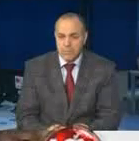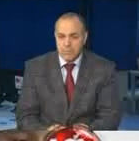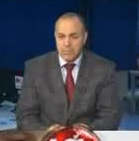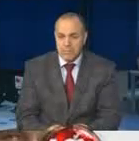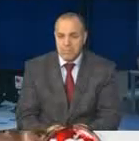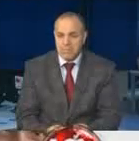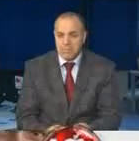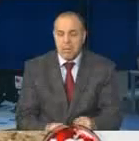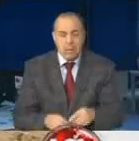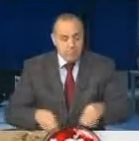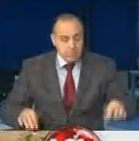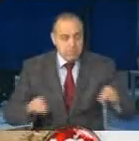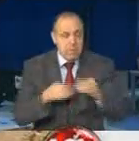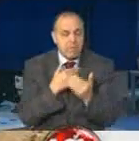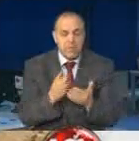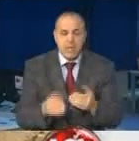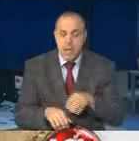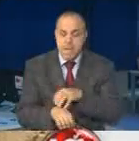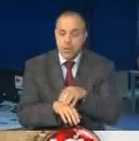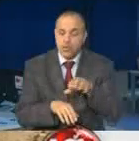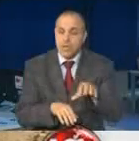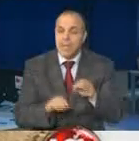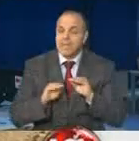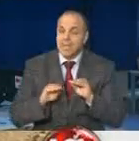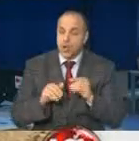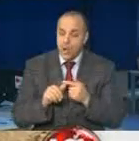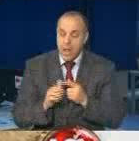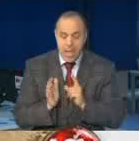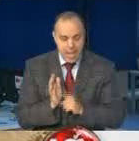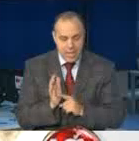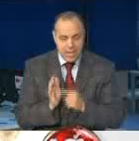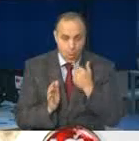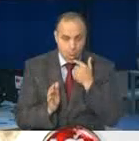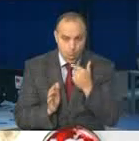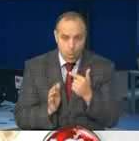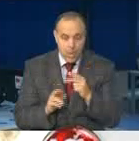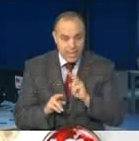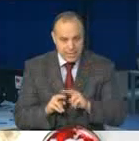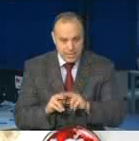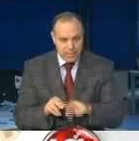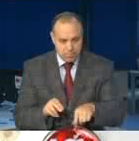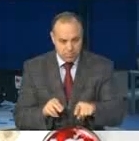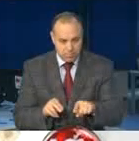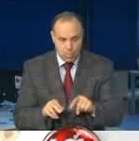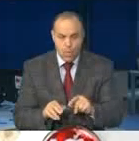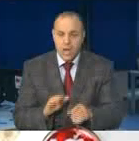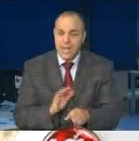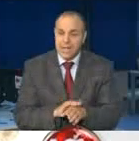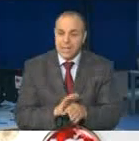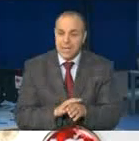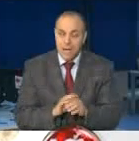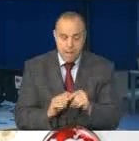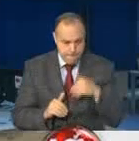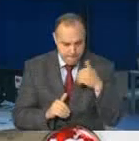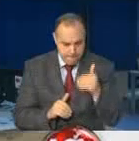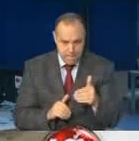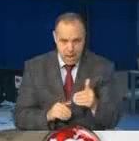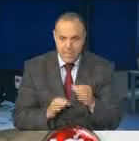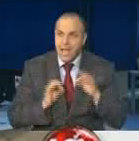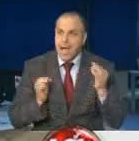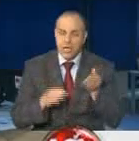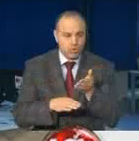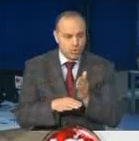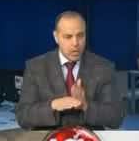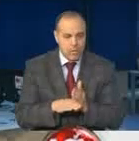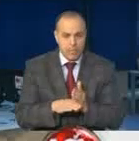ومسايب لا سيج لا شيء. المندوب الجهوي للتربية أكد أن عملية الصيانة انطلقت وستكون القاعات